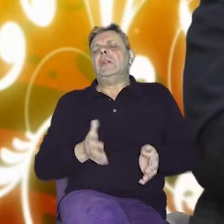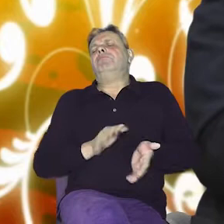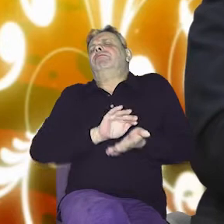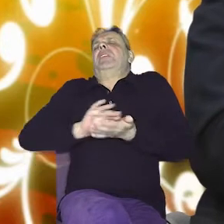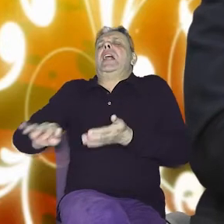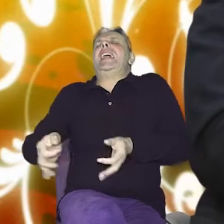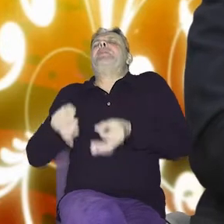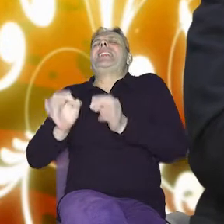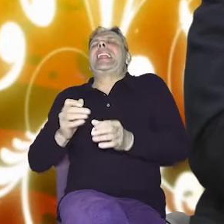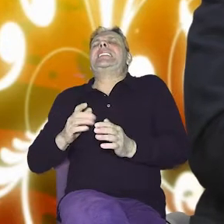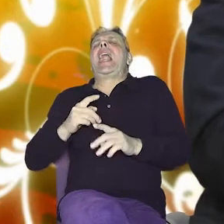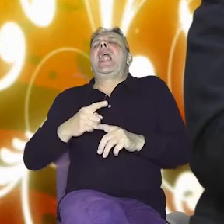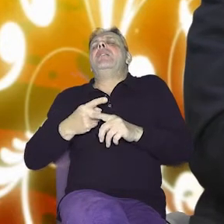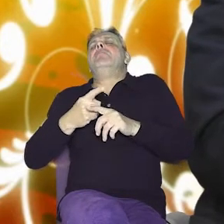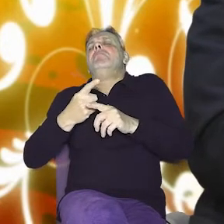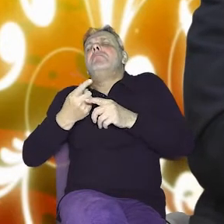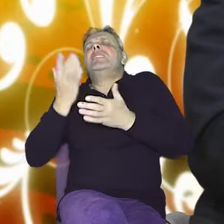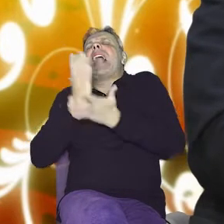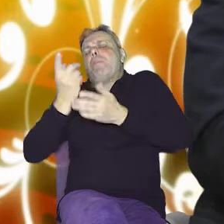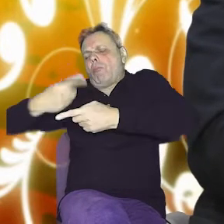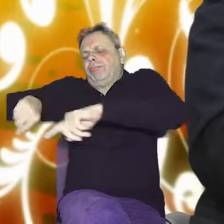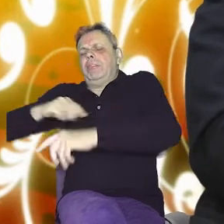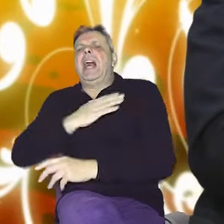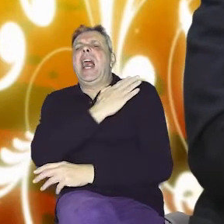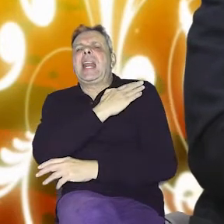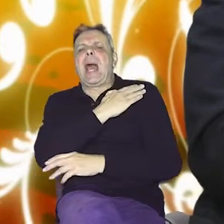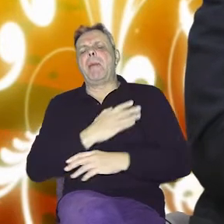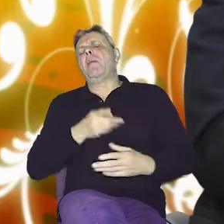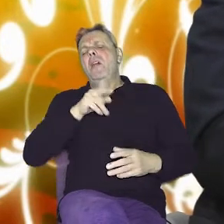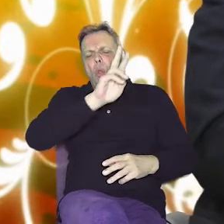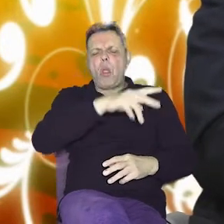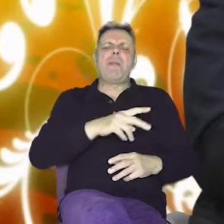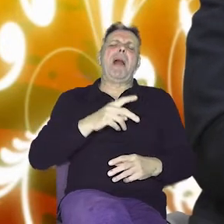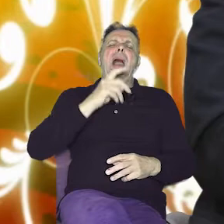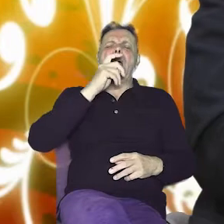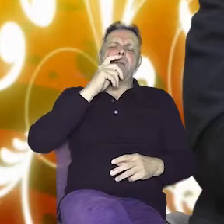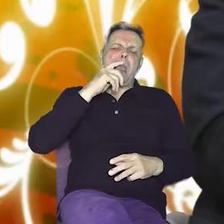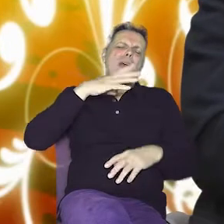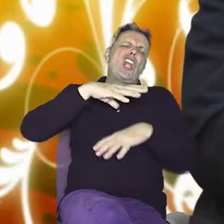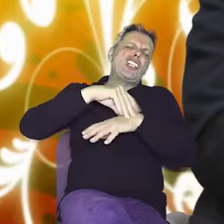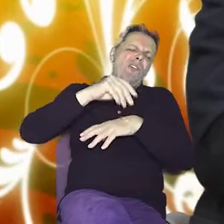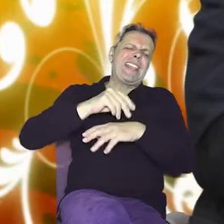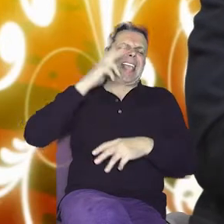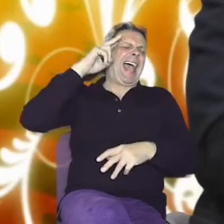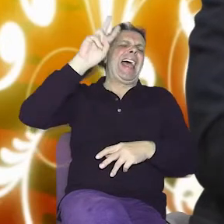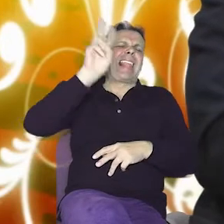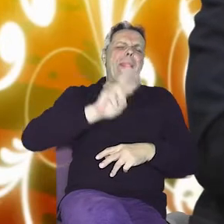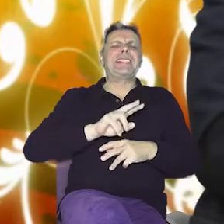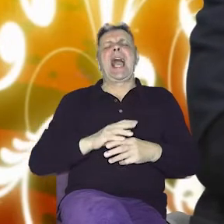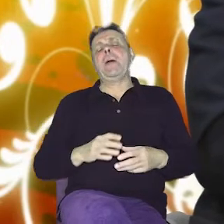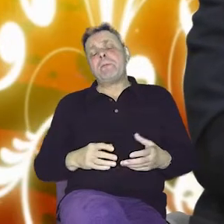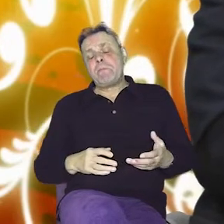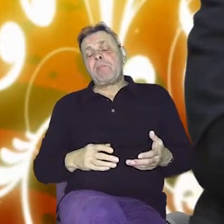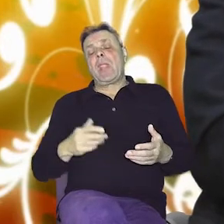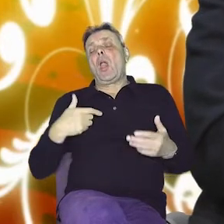rane. Ovoga, kao to vani u ne znam, Njemačkoj, Švedskoj, Danskoj postoje posebne specijalizacije